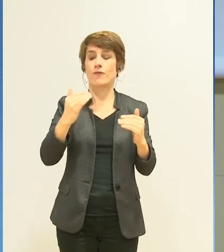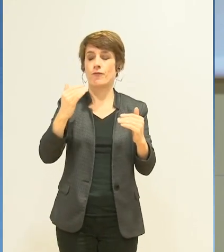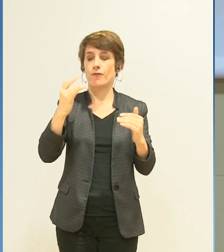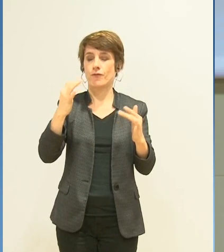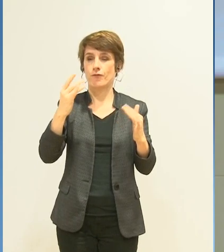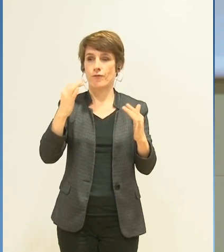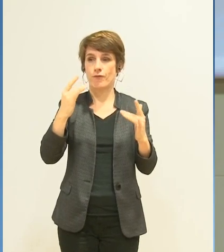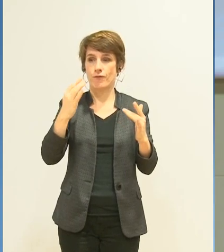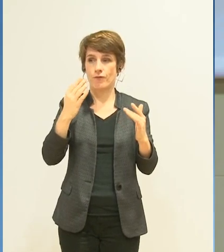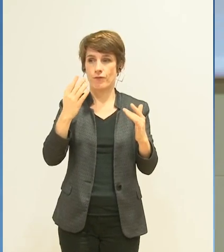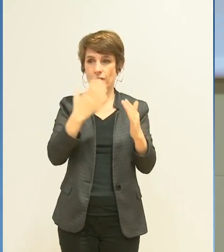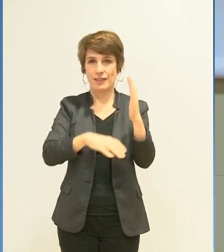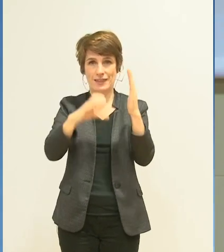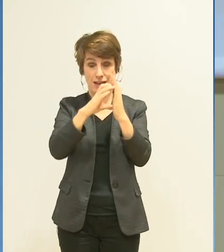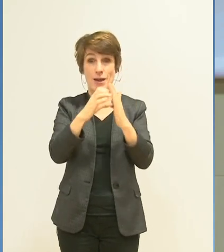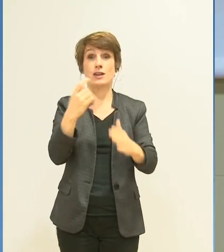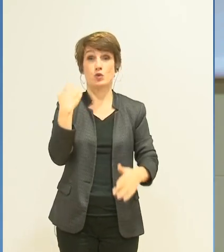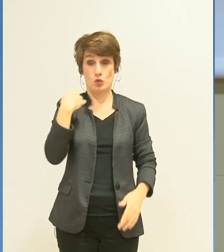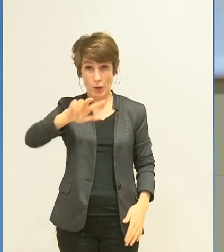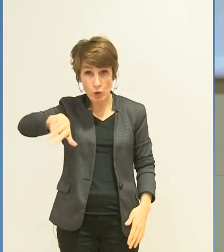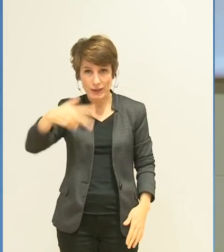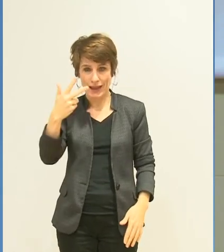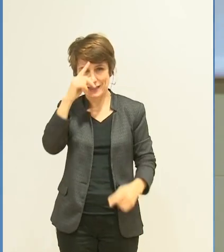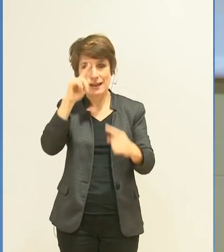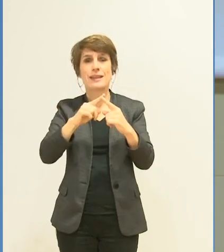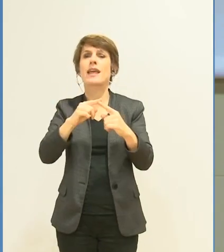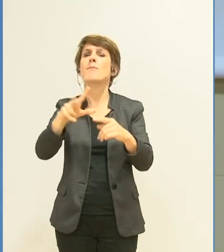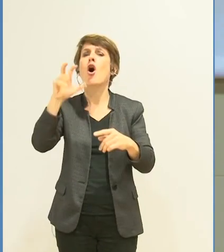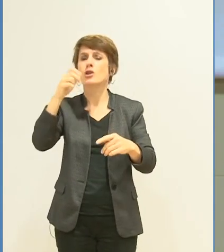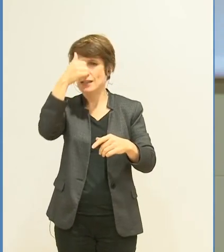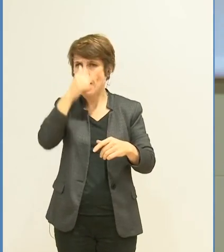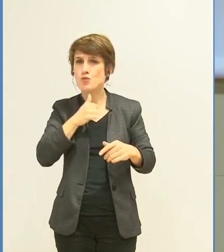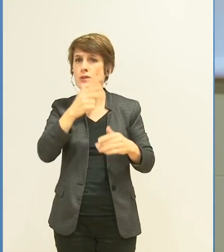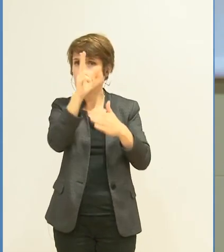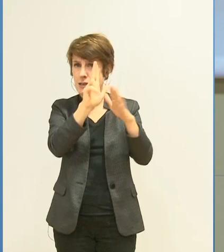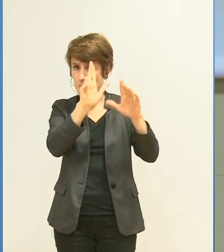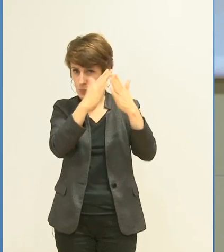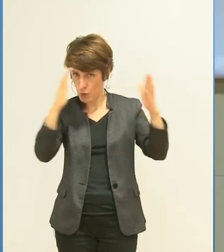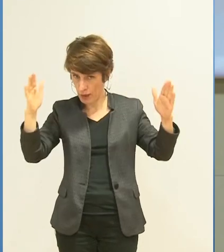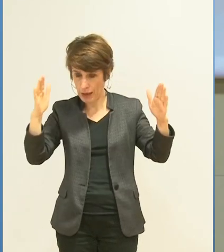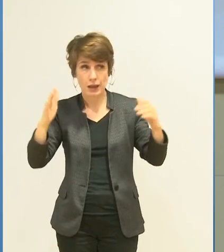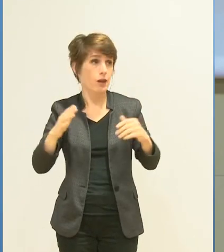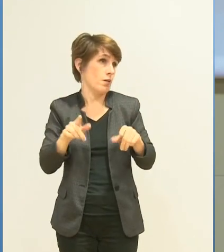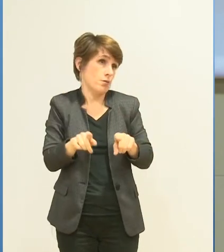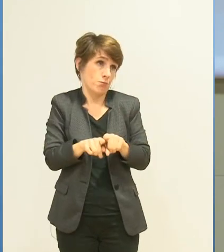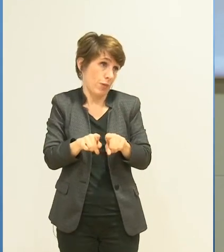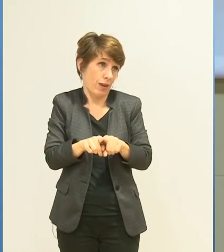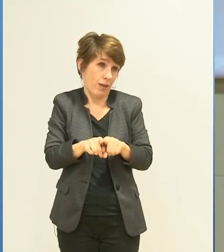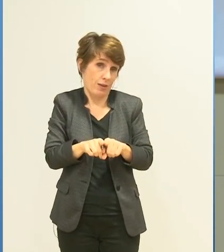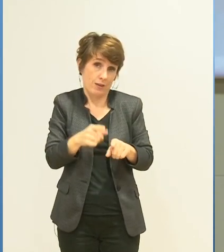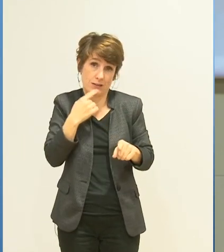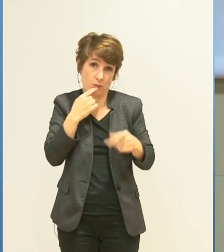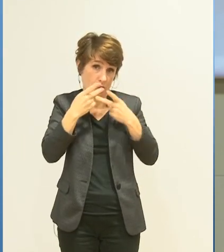à la 13 pour l'ancien musée bibliothèque là aussi ça il s'agit de